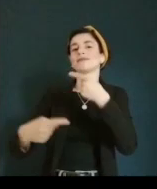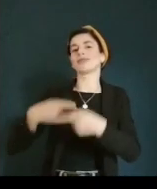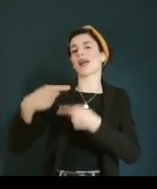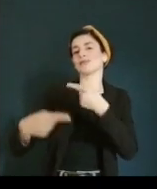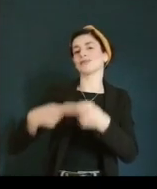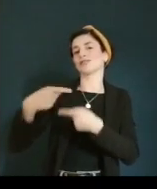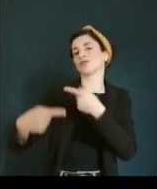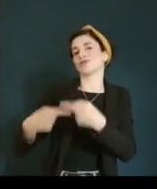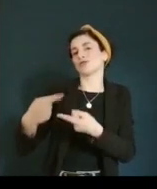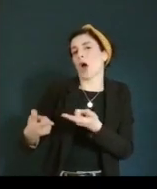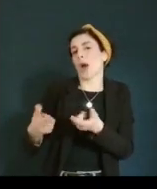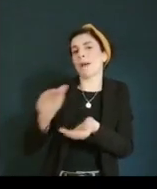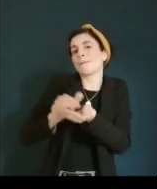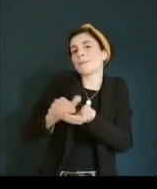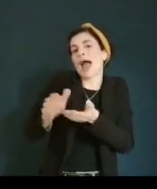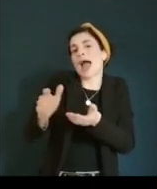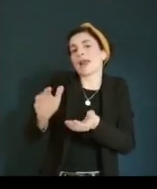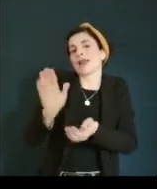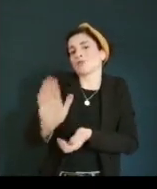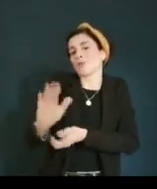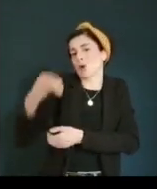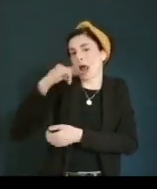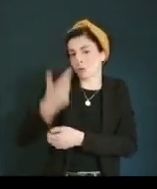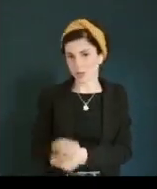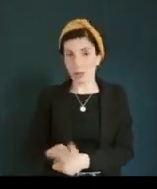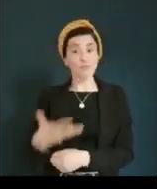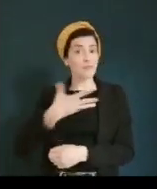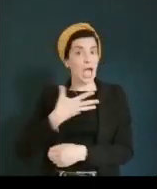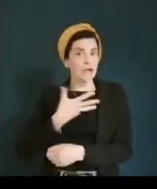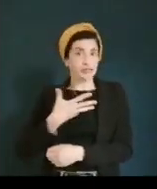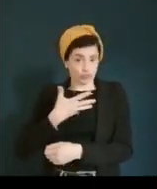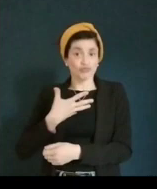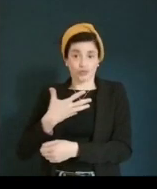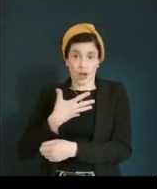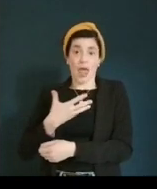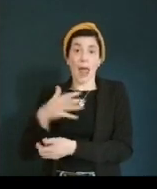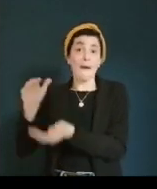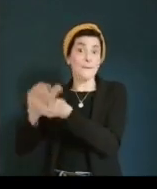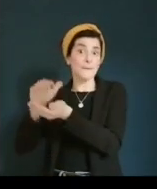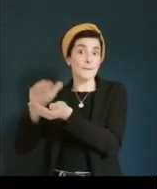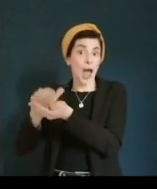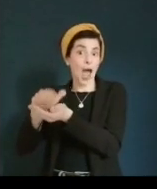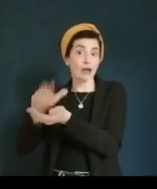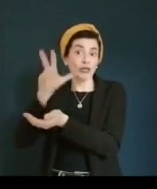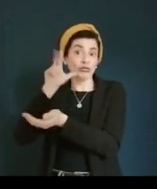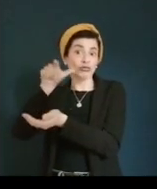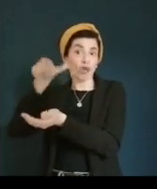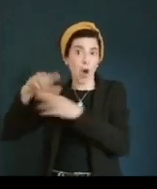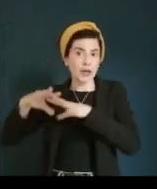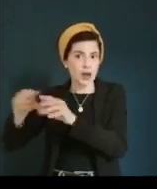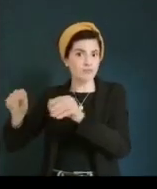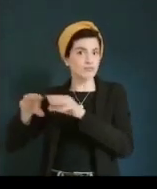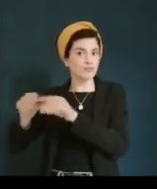Poi ci sono anche dei pani molto artistici fatti dalle signore davanti alle quali io mi inchino, ma